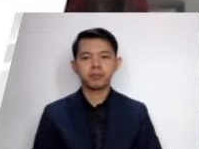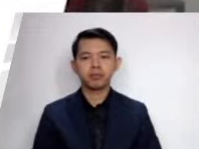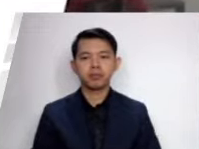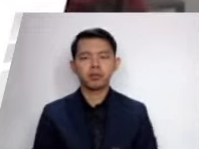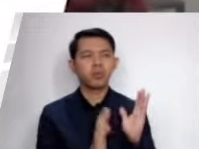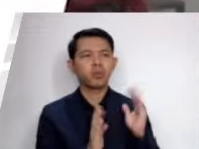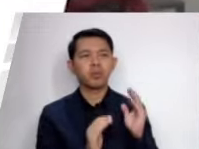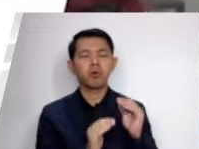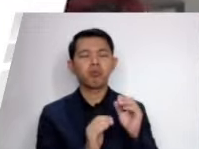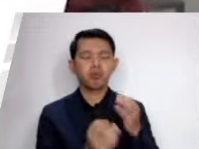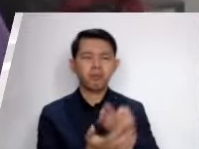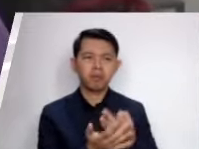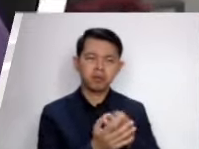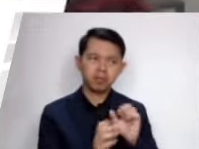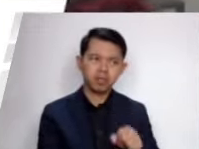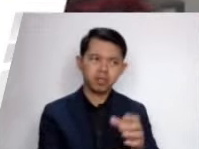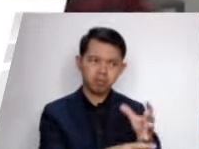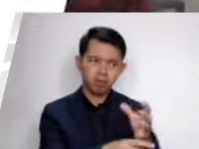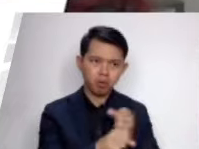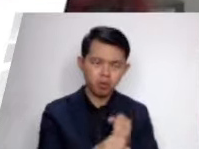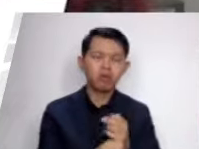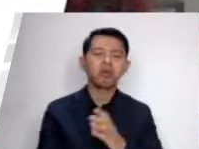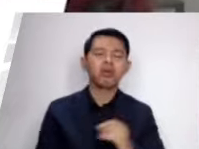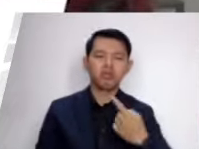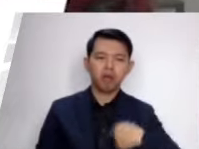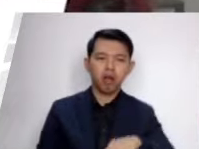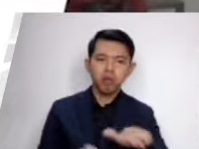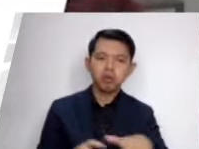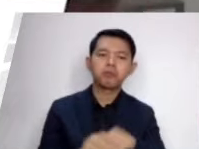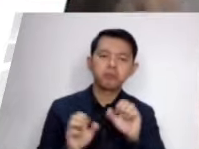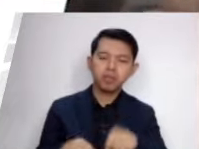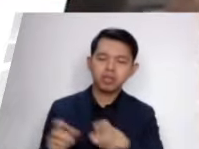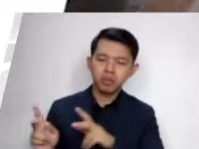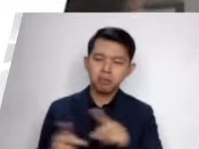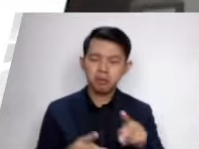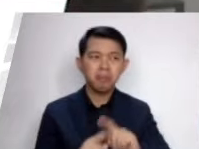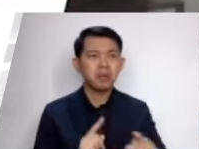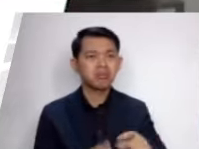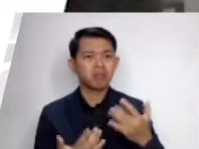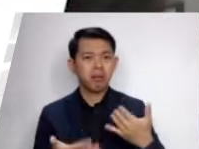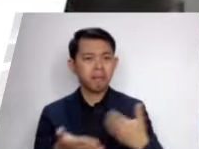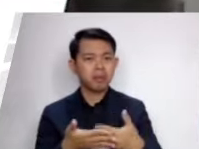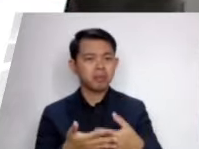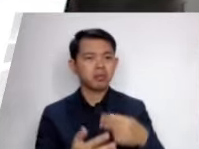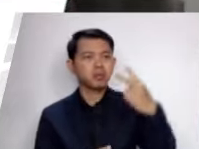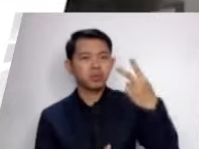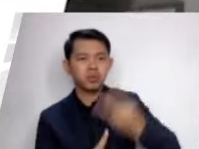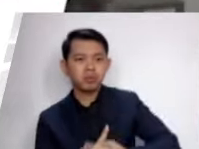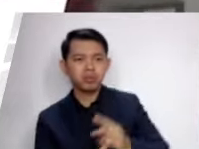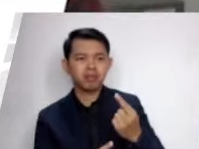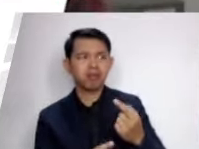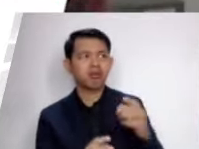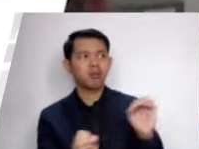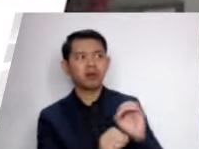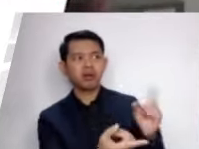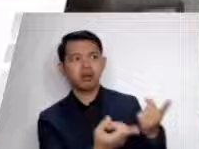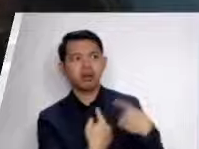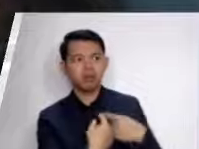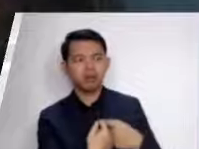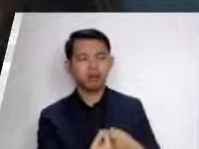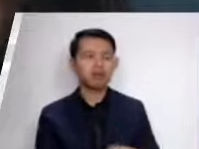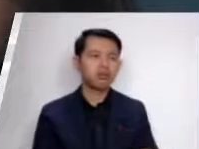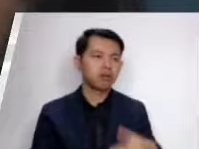other nya maka-prepare mi sa among wedding. 2 months na lang nya wala gyud sila kuan sir, wala sila gihatag namo unsay na ilang na prepare, unsa na nabayaran nila nga supplier,